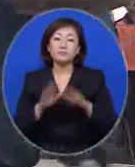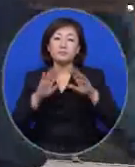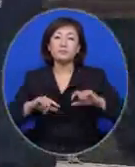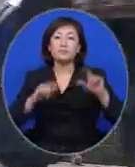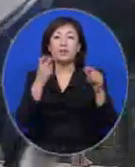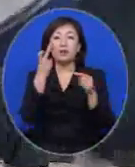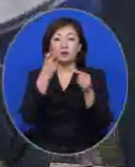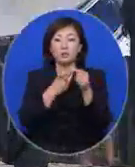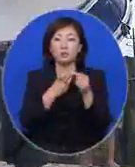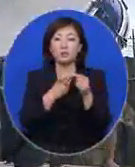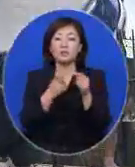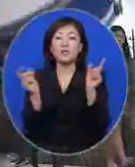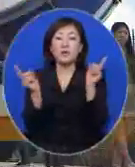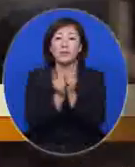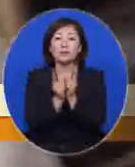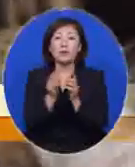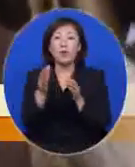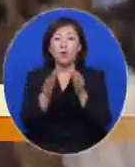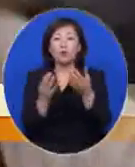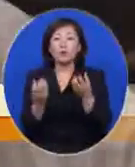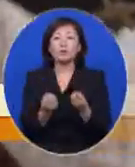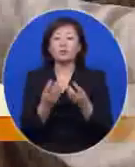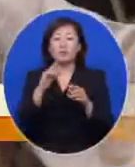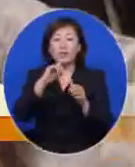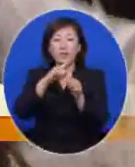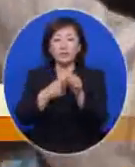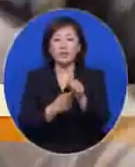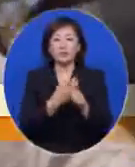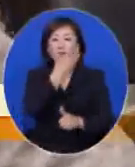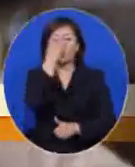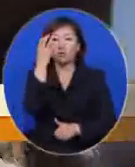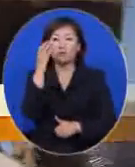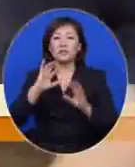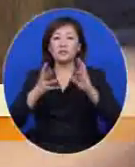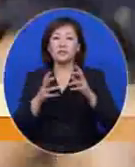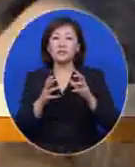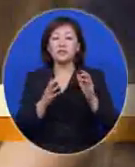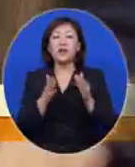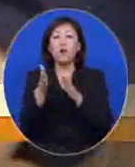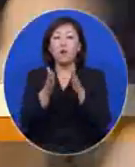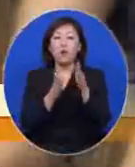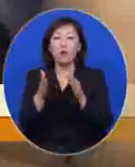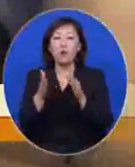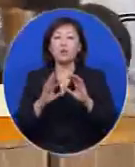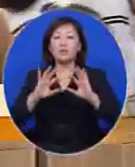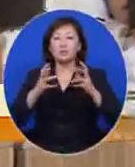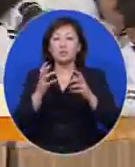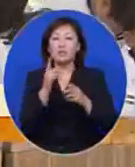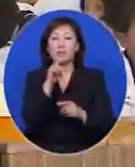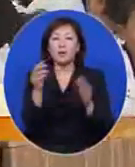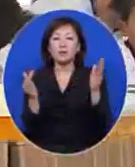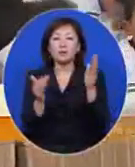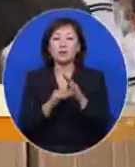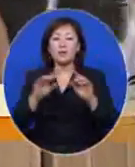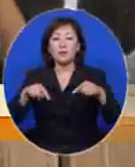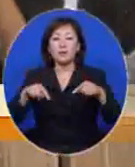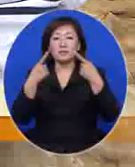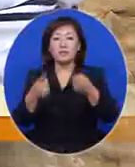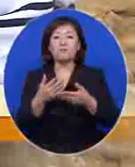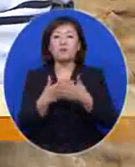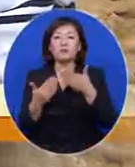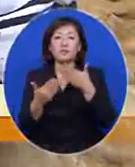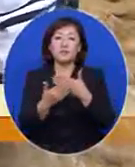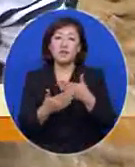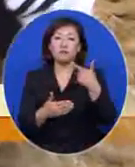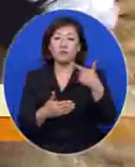올해로 12번째를 맞는 옹기축제는 자연이 꿈꾸는 세상, 옹기누리라는 주제로 체험과 전시, 참여 등 6개